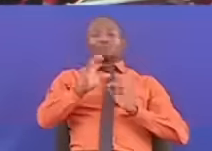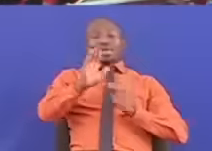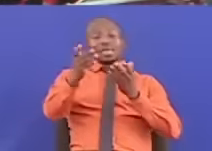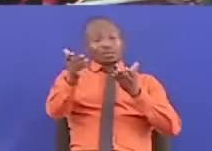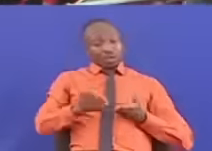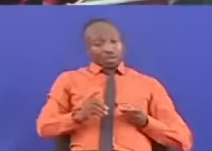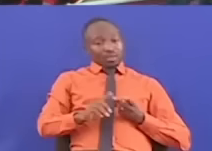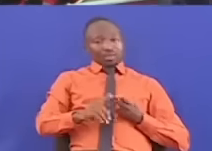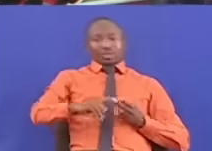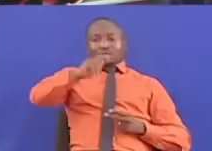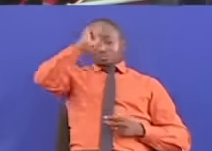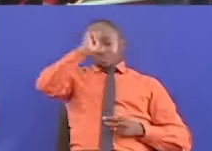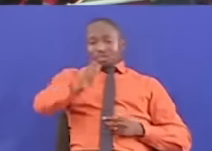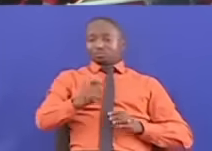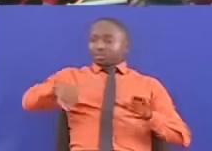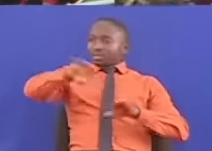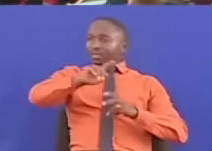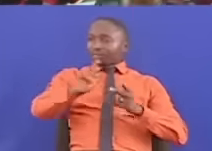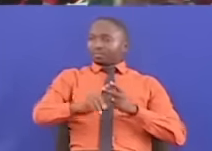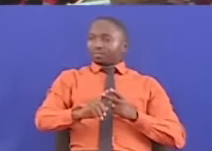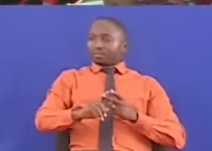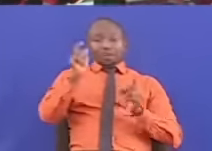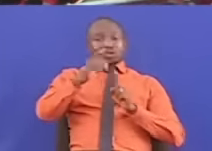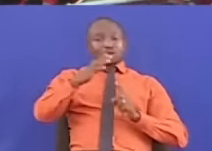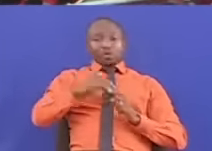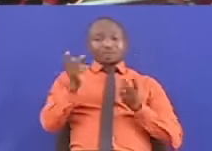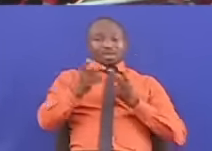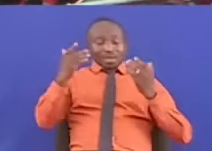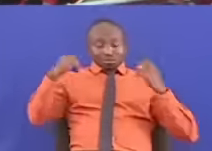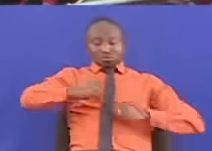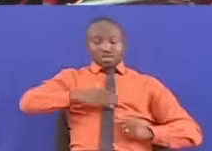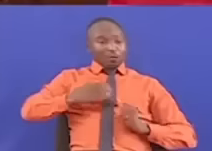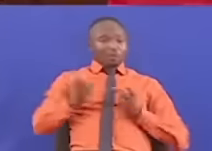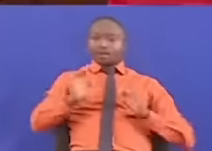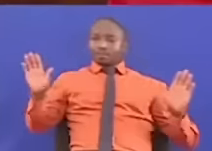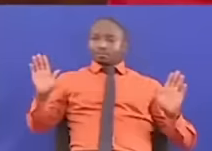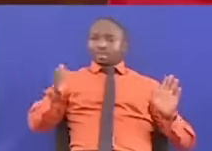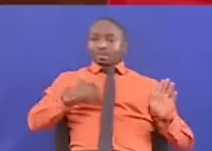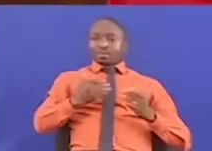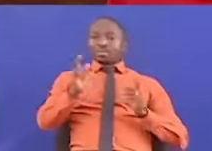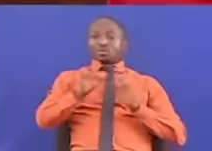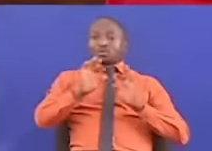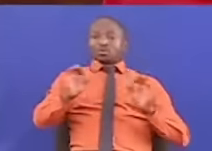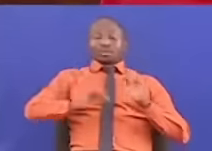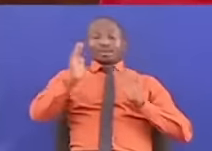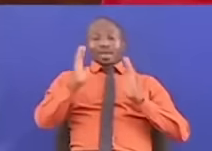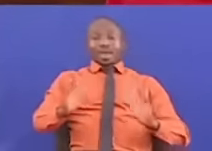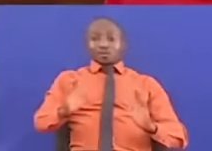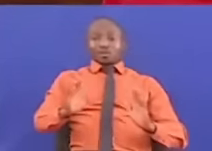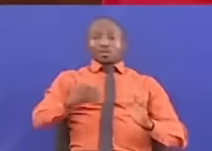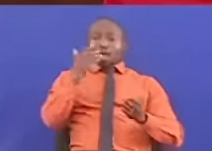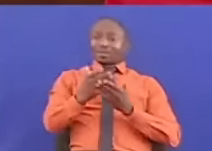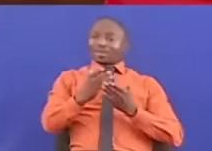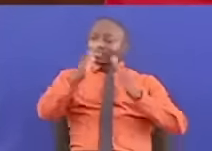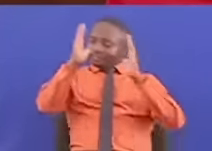yhi mwy maneno yangu leo hatia naom neme hia maneno mazuri zaidi ya hayo naek